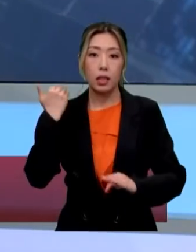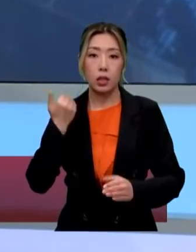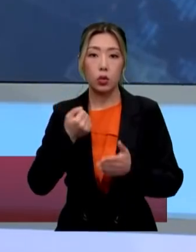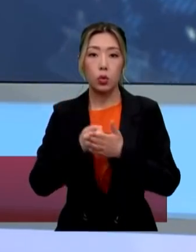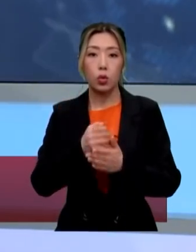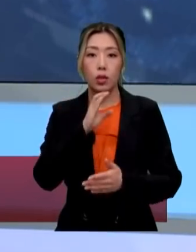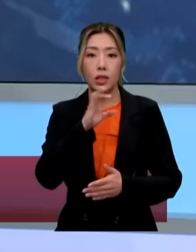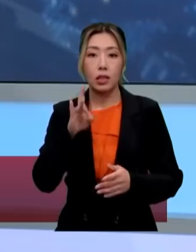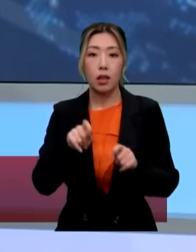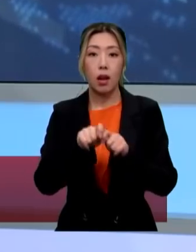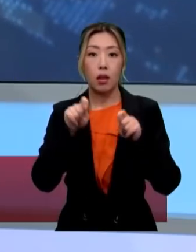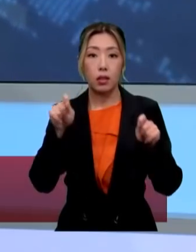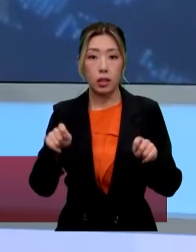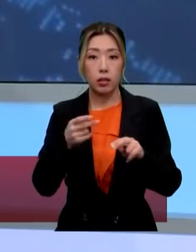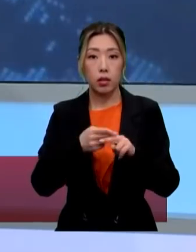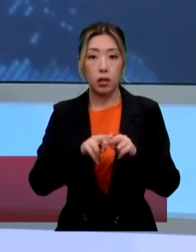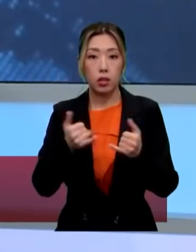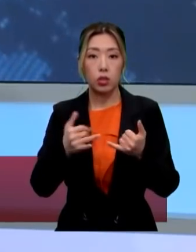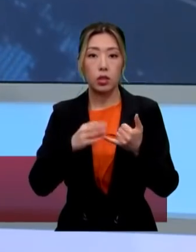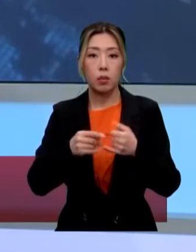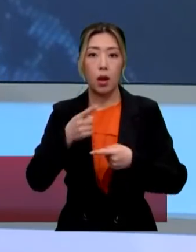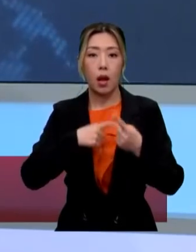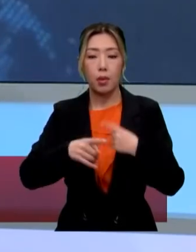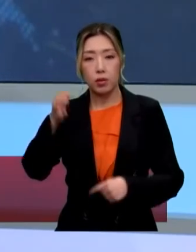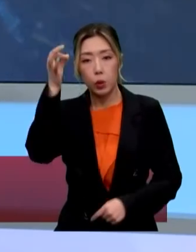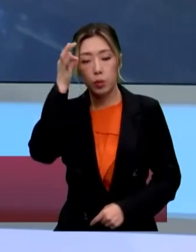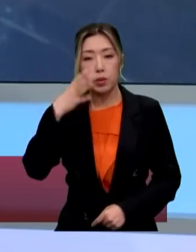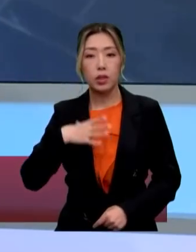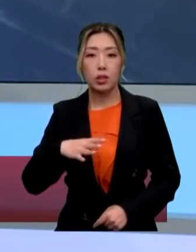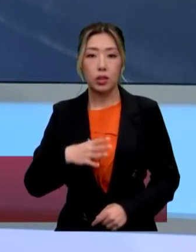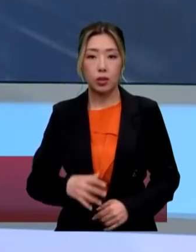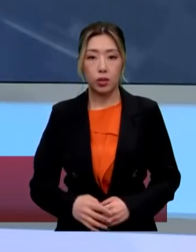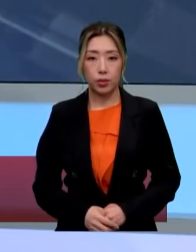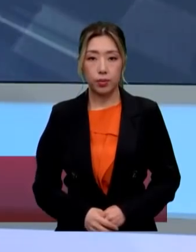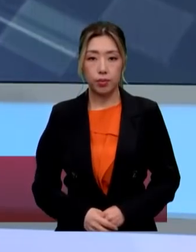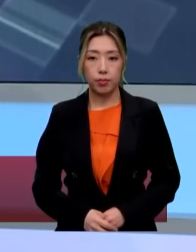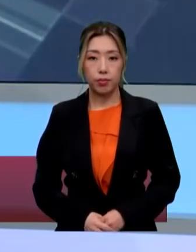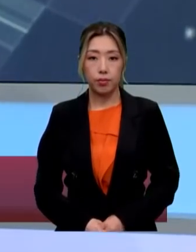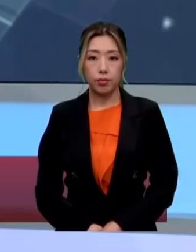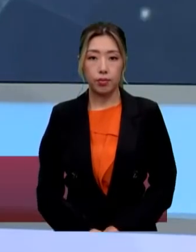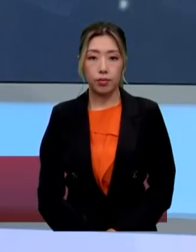создания Советского Союза, и намекнула, мол, зачем вообще об этом вспоминать в нынешних реалиях.